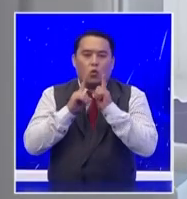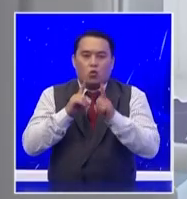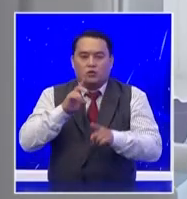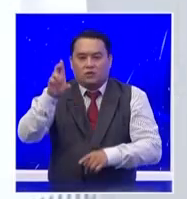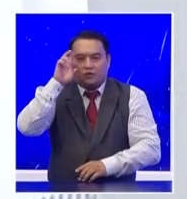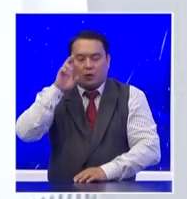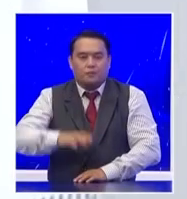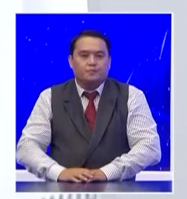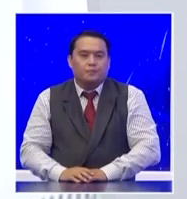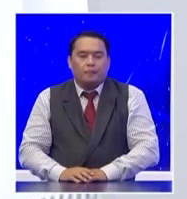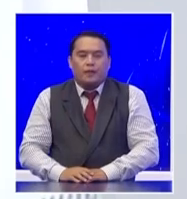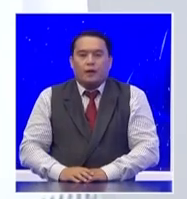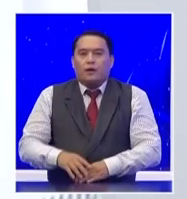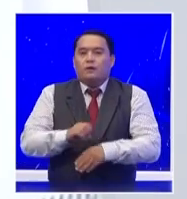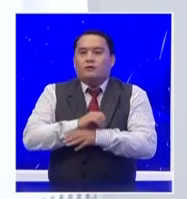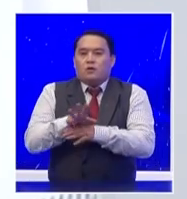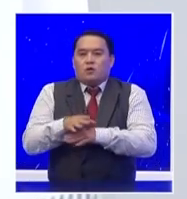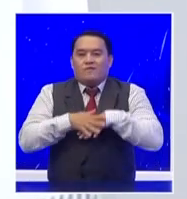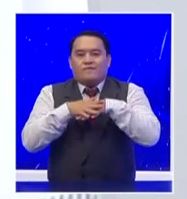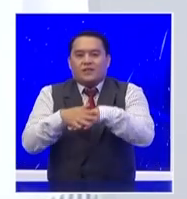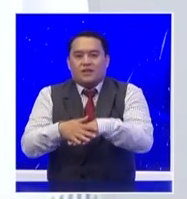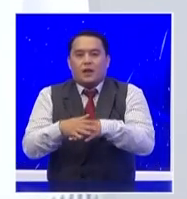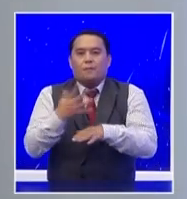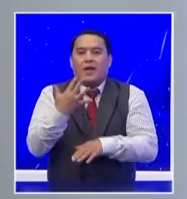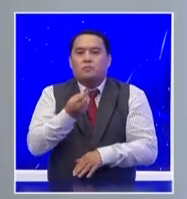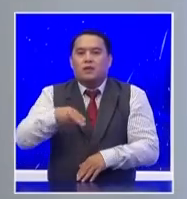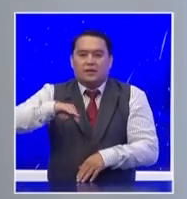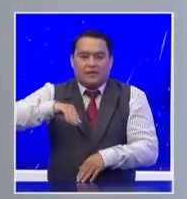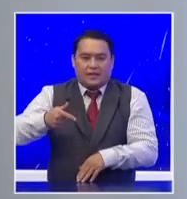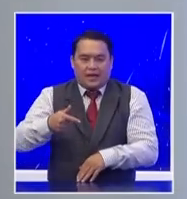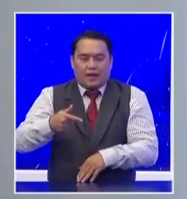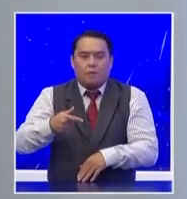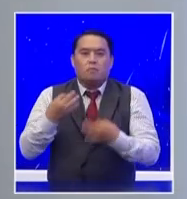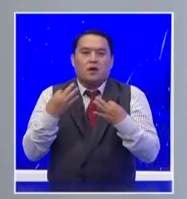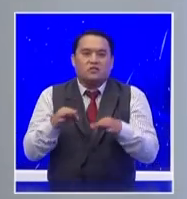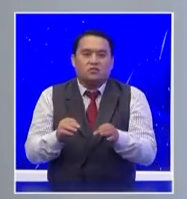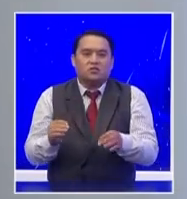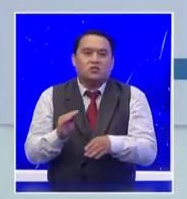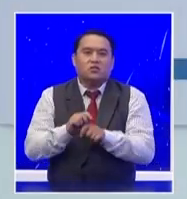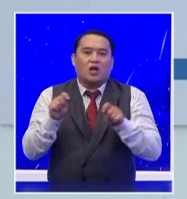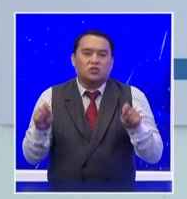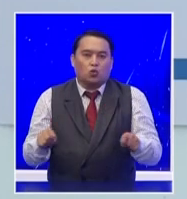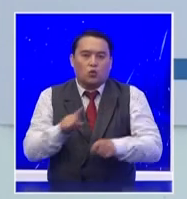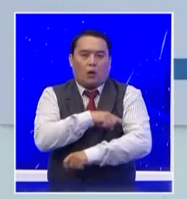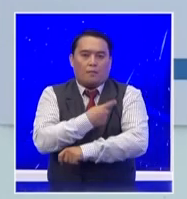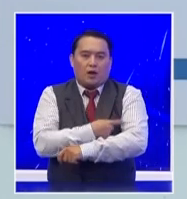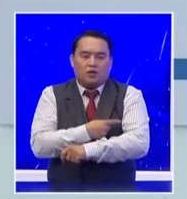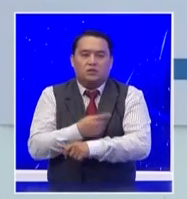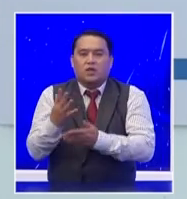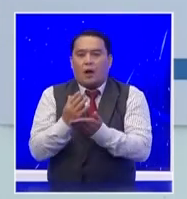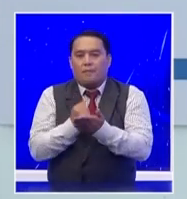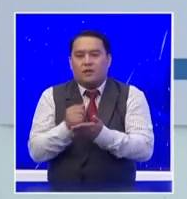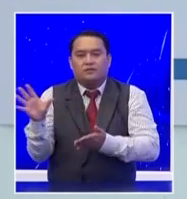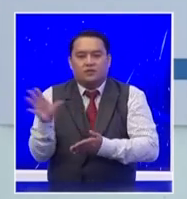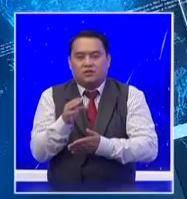селекторном режиме. Всего на борьбу с коронавирусом выделено порядка 5 миллиардов тенге, что позволило создать в медучреждениях неснижаемый запас